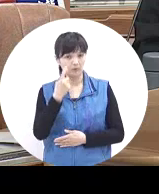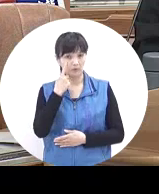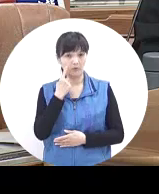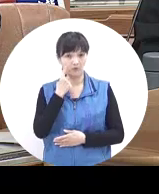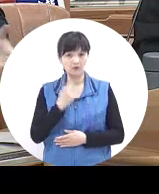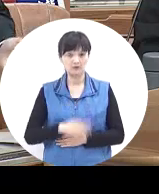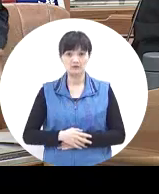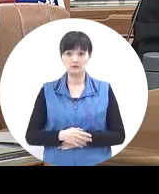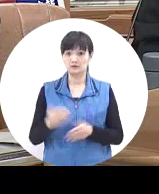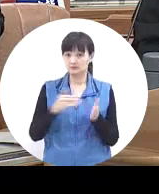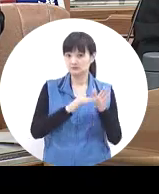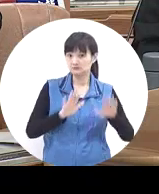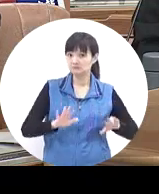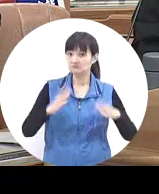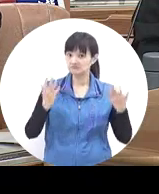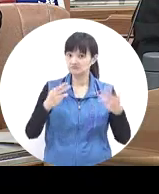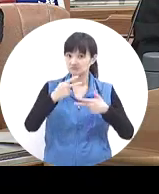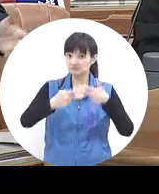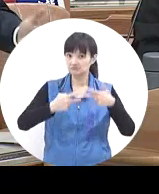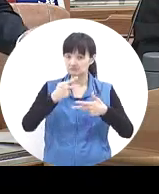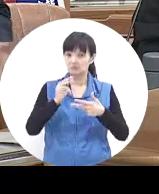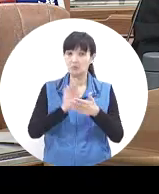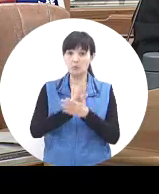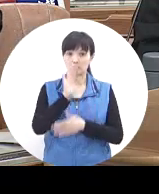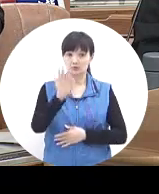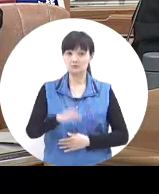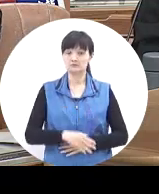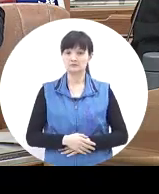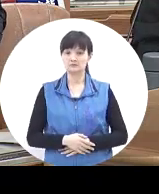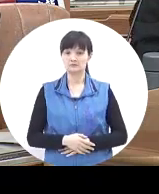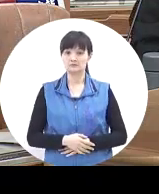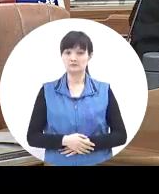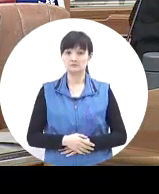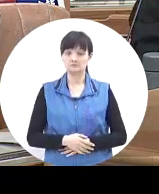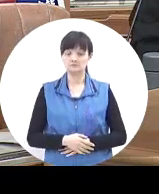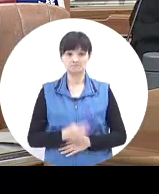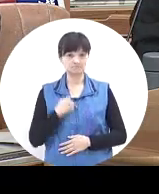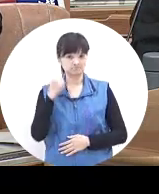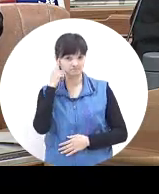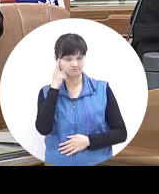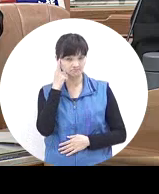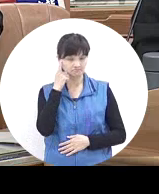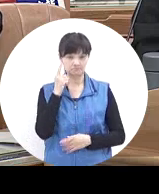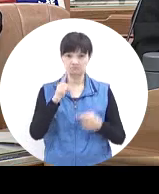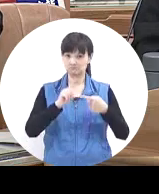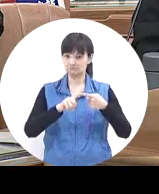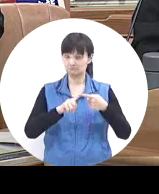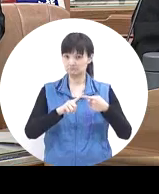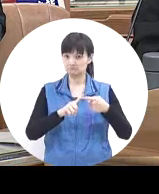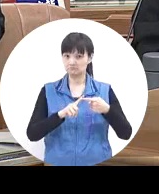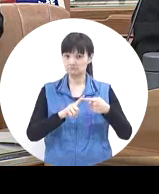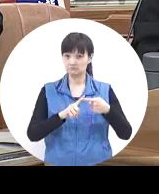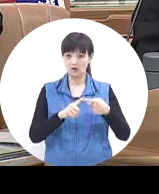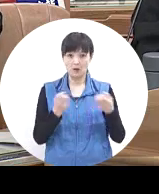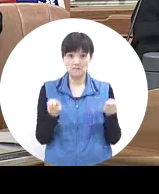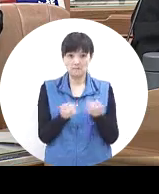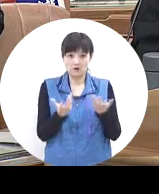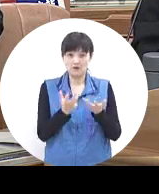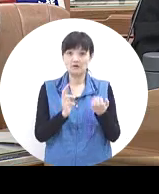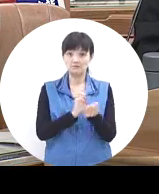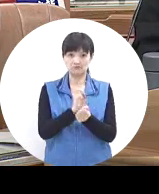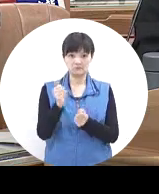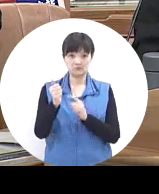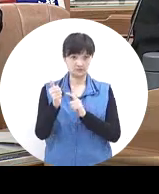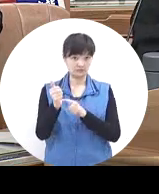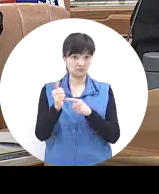现在已经过了2个礼拜了，我们归咎很多的一个责任，第一个肇事人的李义祥他们的法律